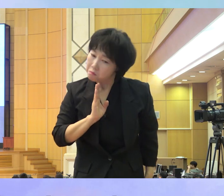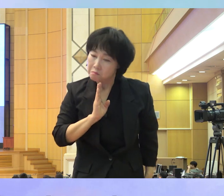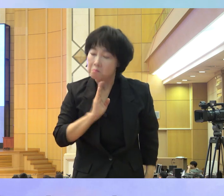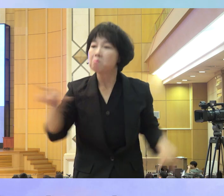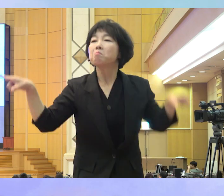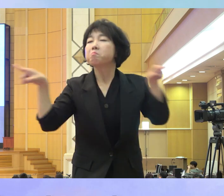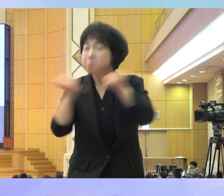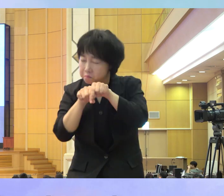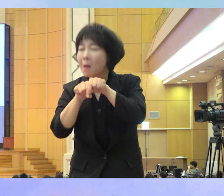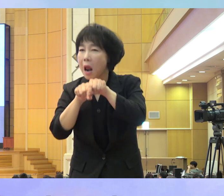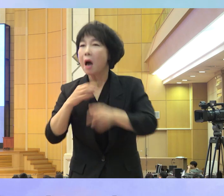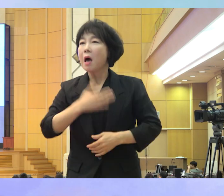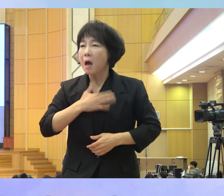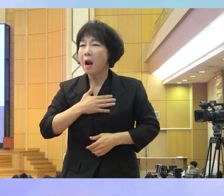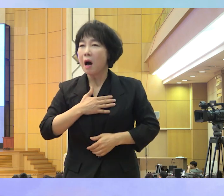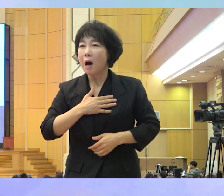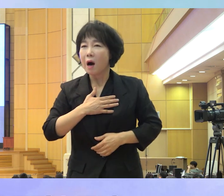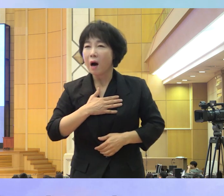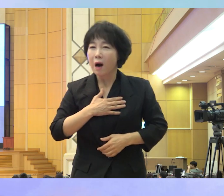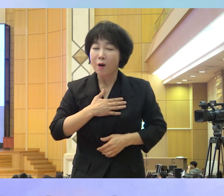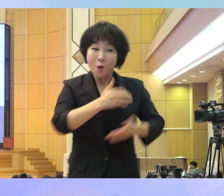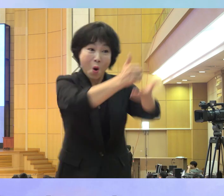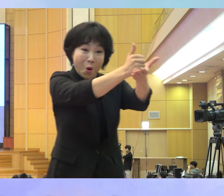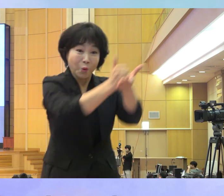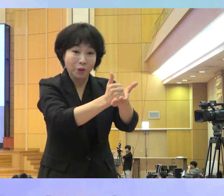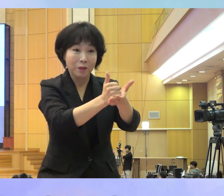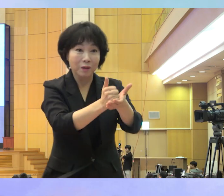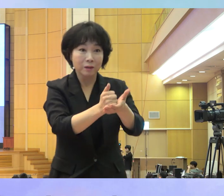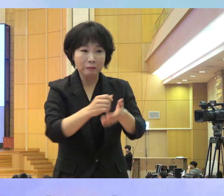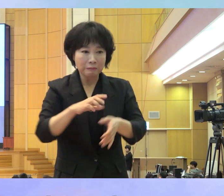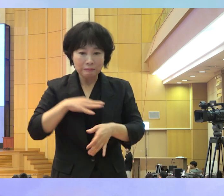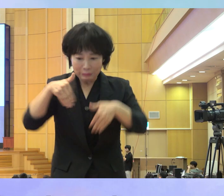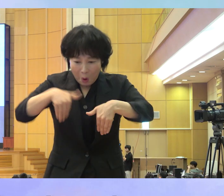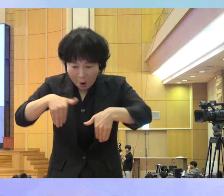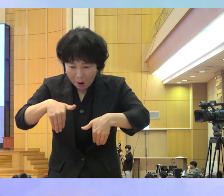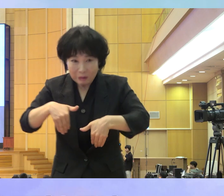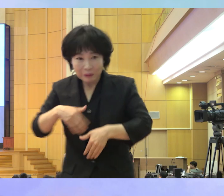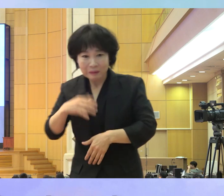아니 물인데 주전자